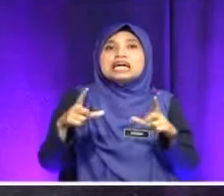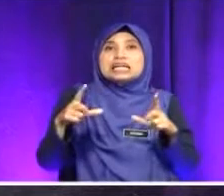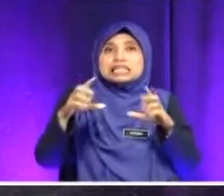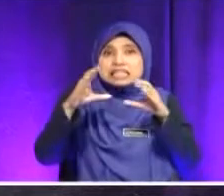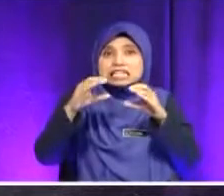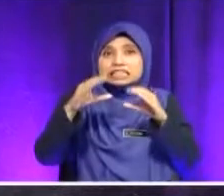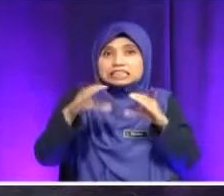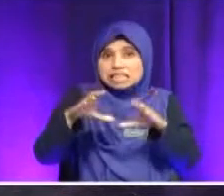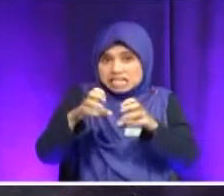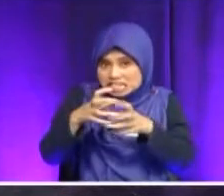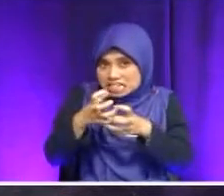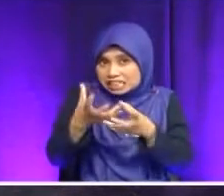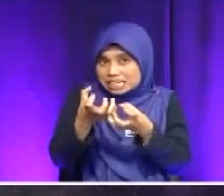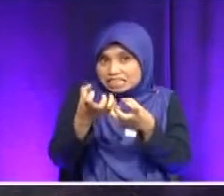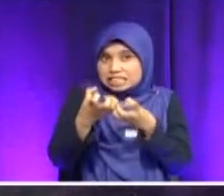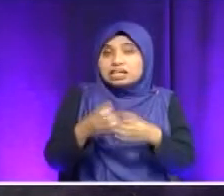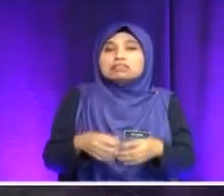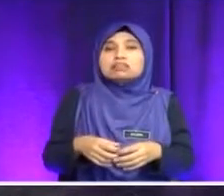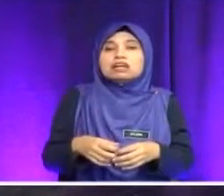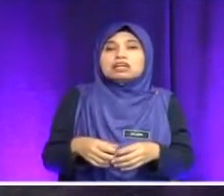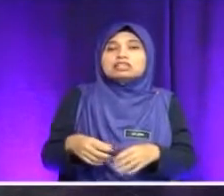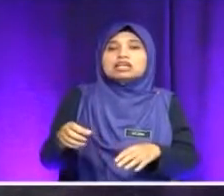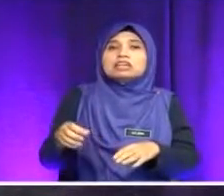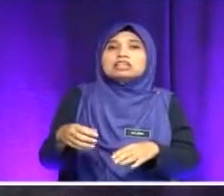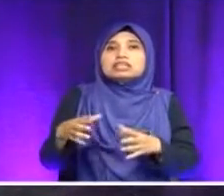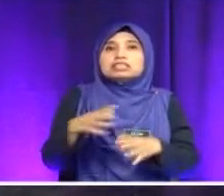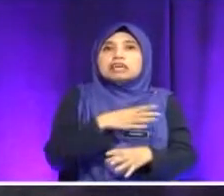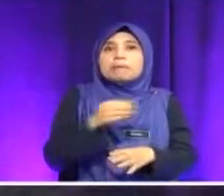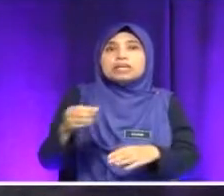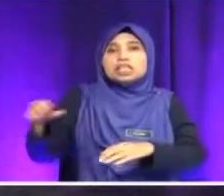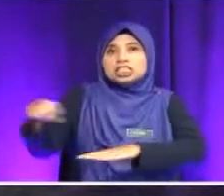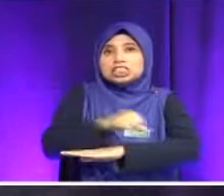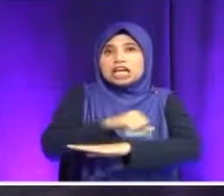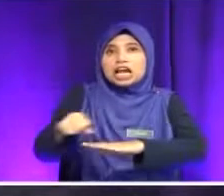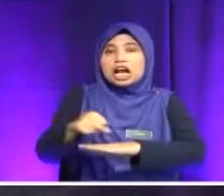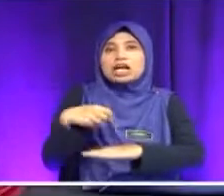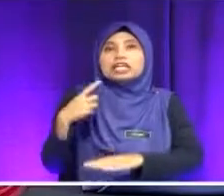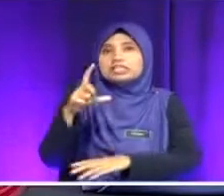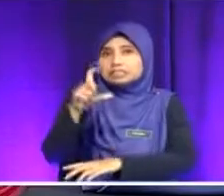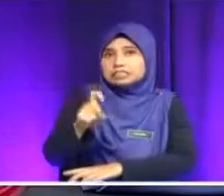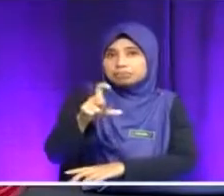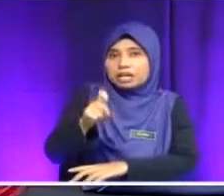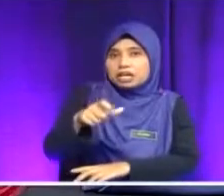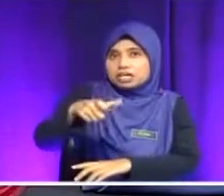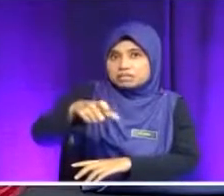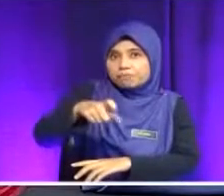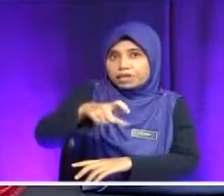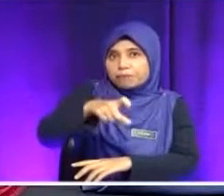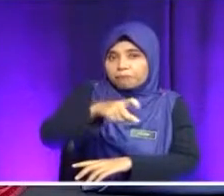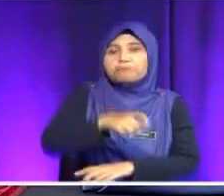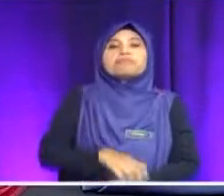Strike kita terus am free oke oke kimulud kali lipat berbentuk segitiga seperti